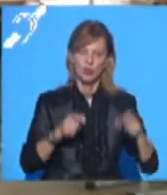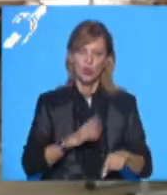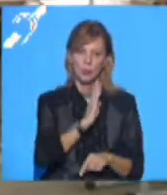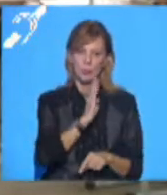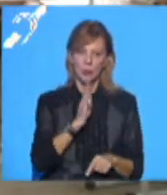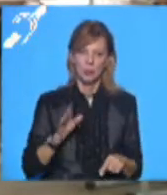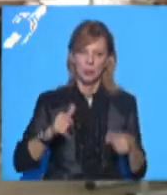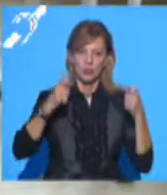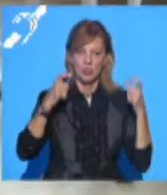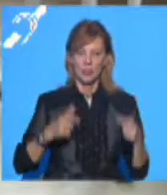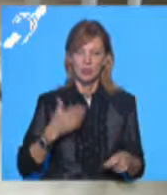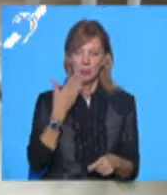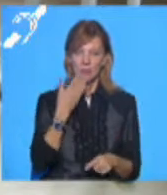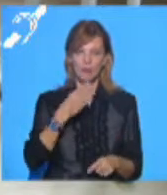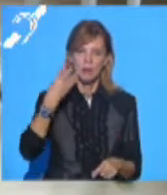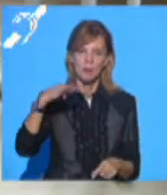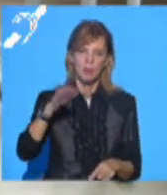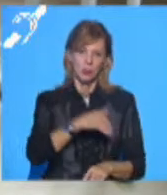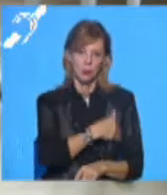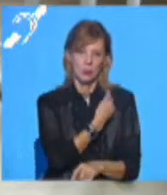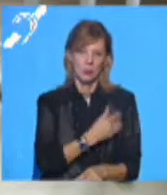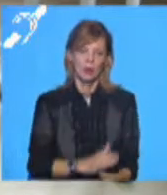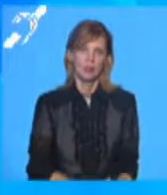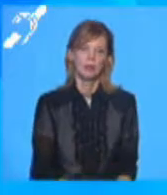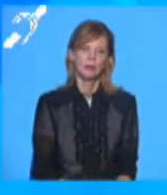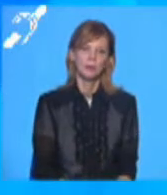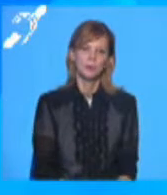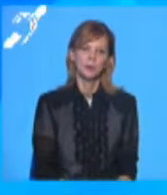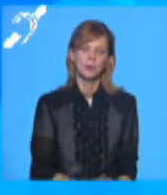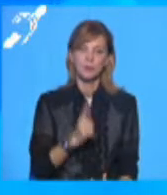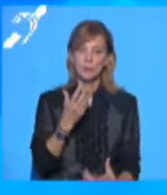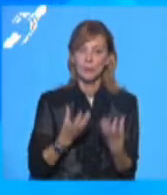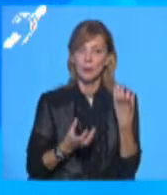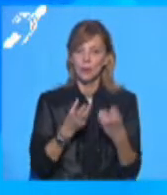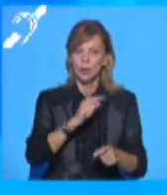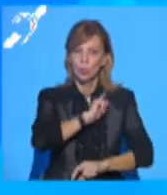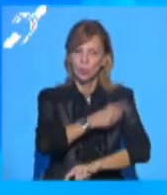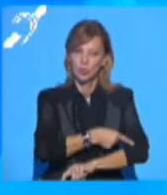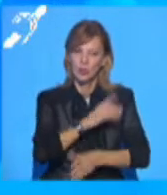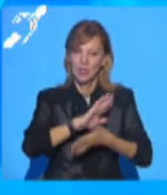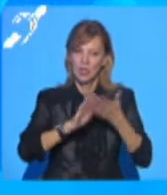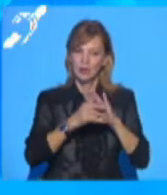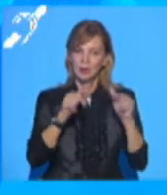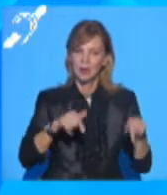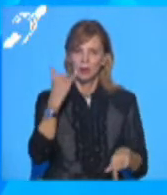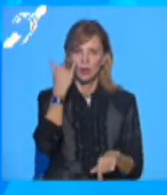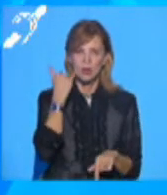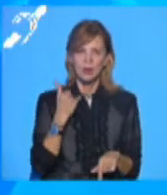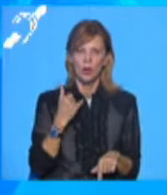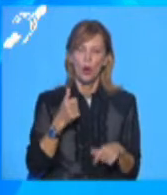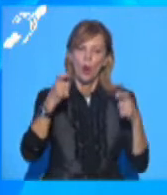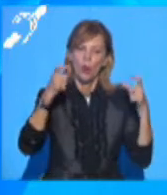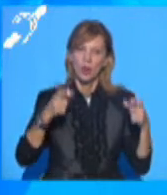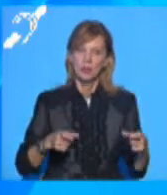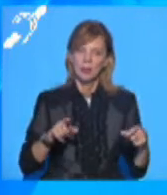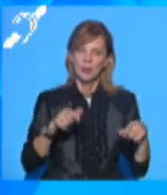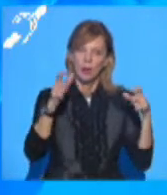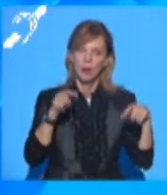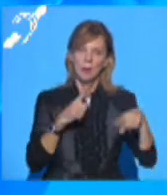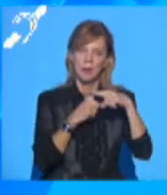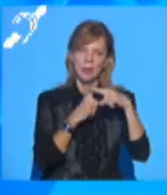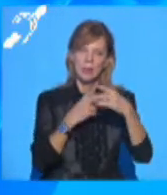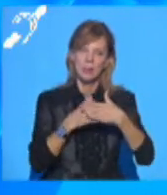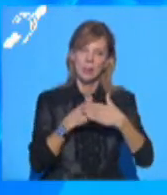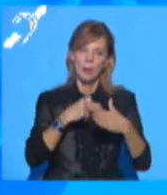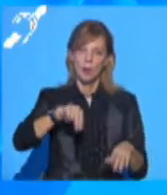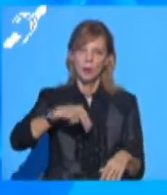iar în clădire învață 400 de elevi. Un incendiu puternic a distrus în această dimineață o anexă a unei mănăstiri din